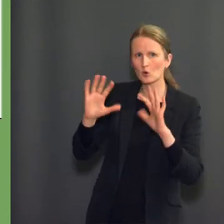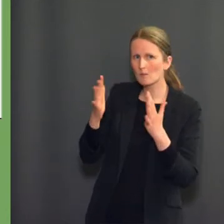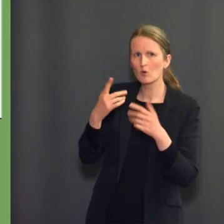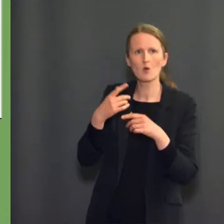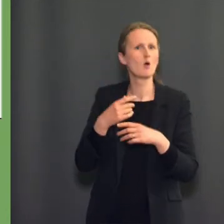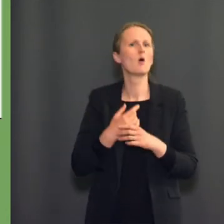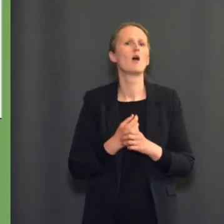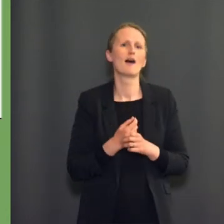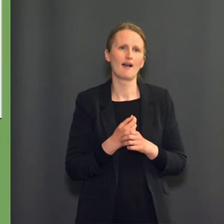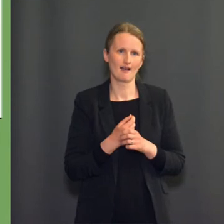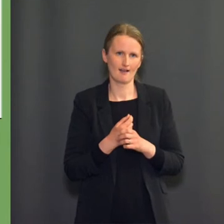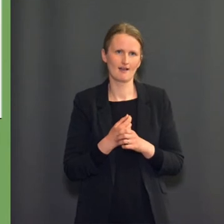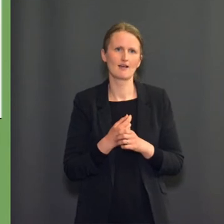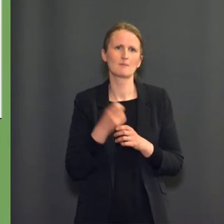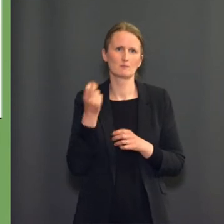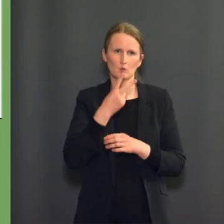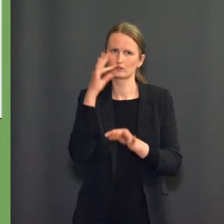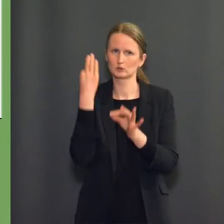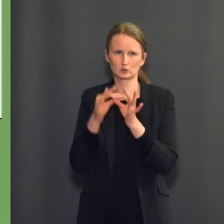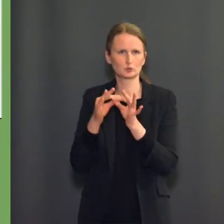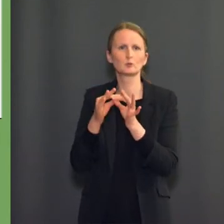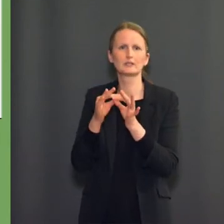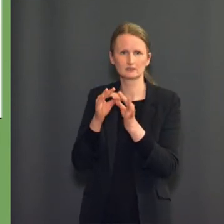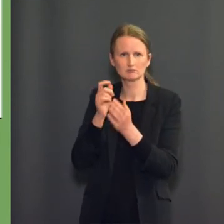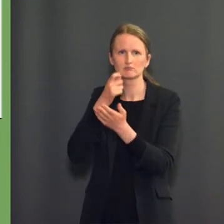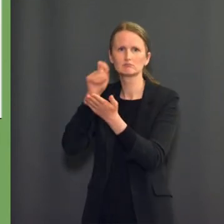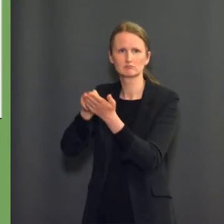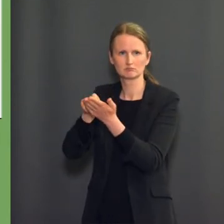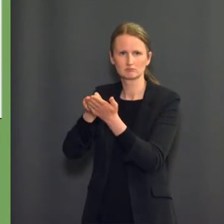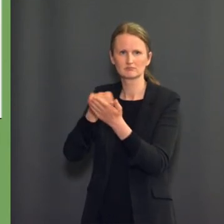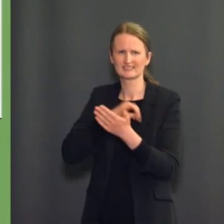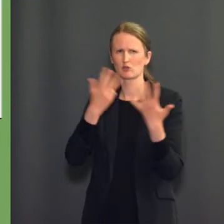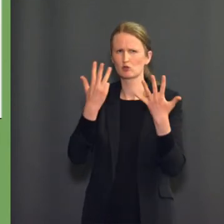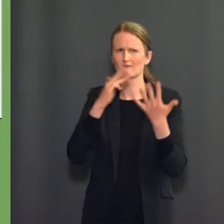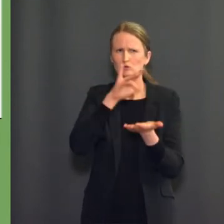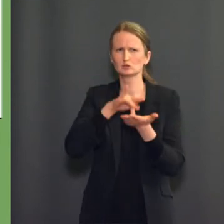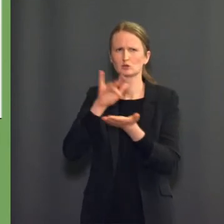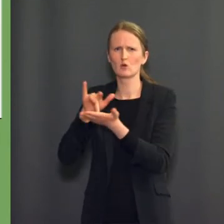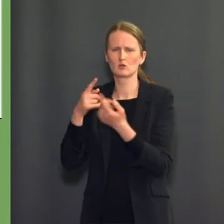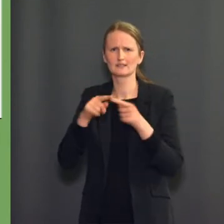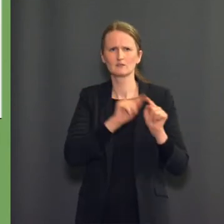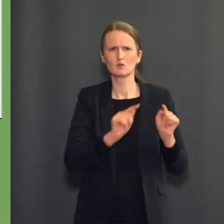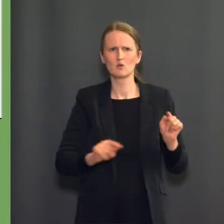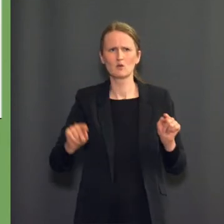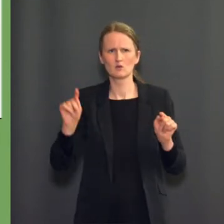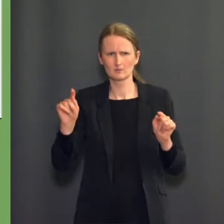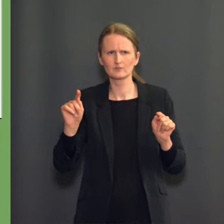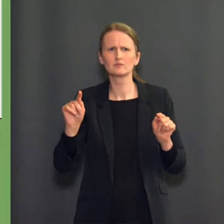grands centres de vaccination et 4 à 5 plus petits centres.